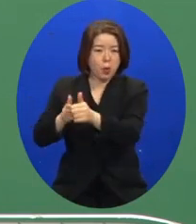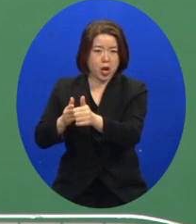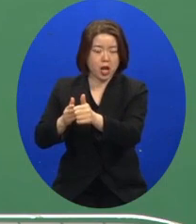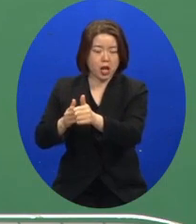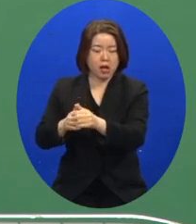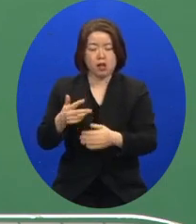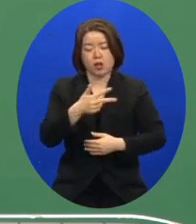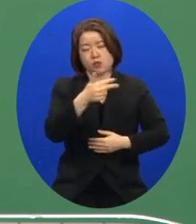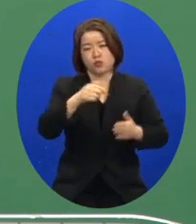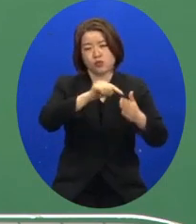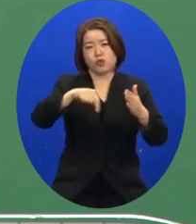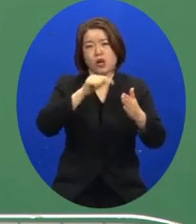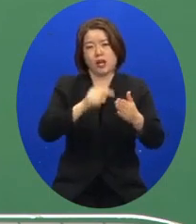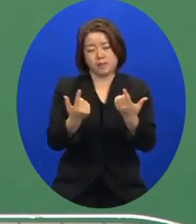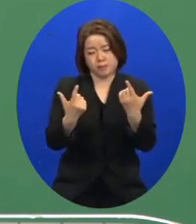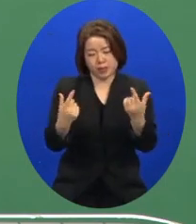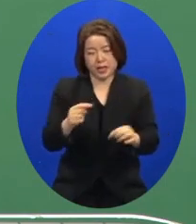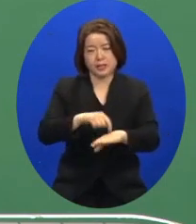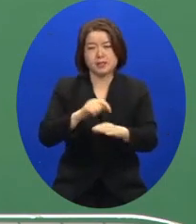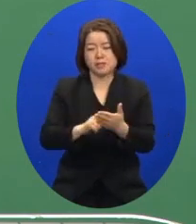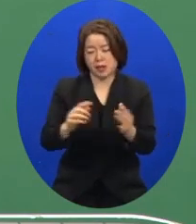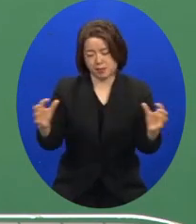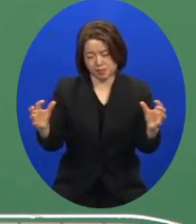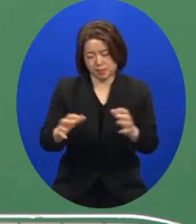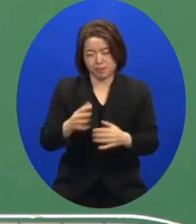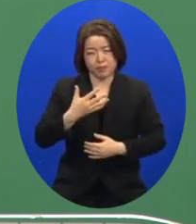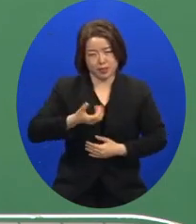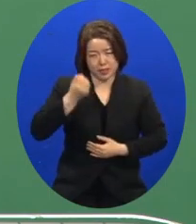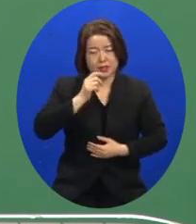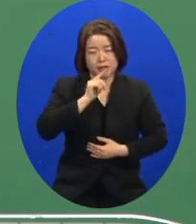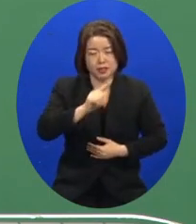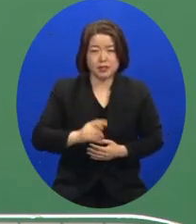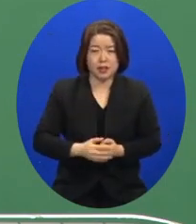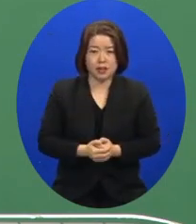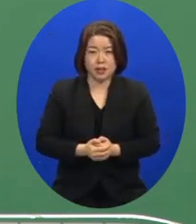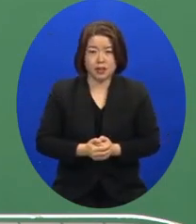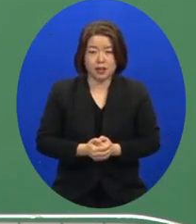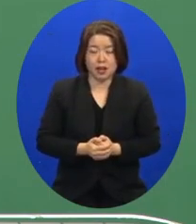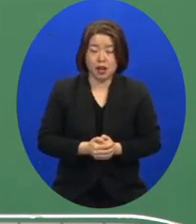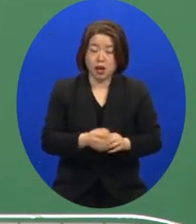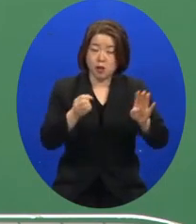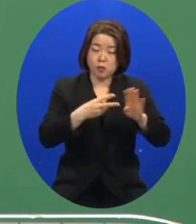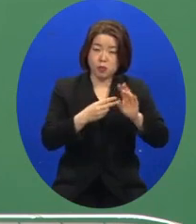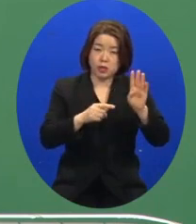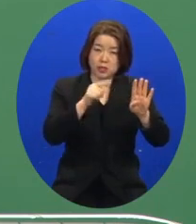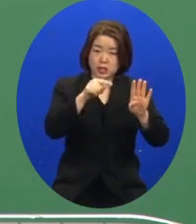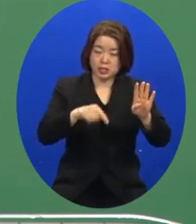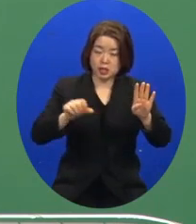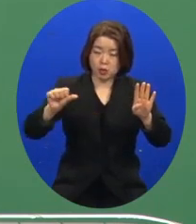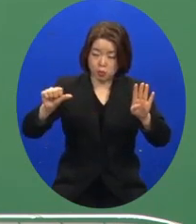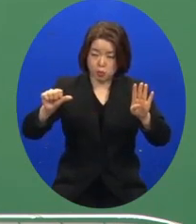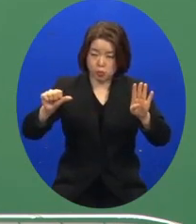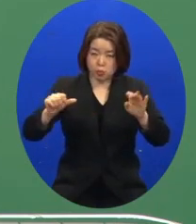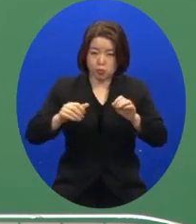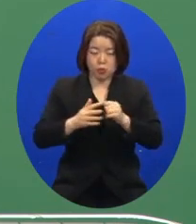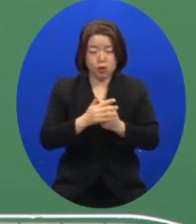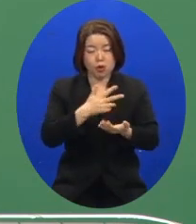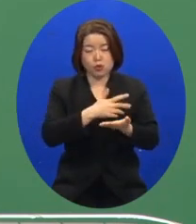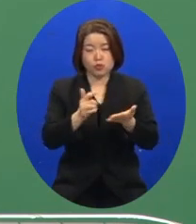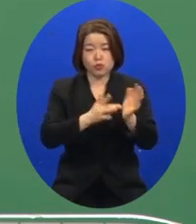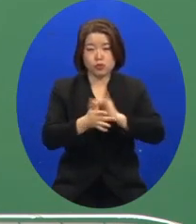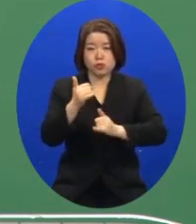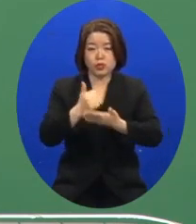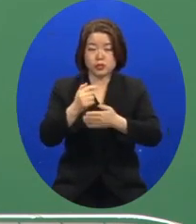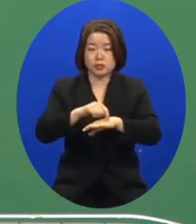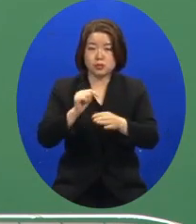같은 마음을 품으라. 이 말씀은 빌립보서 2장 5절에 주 예수님의 마음을 품으라는 것과